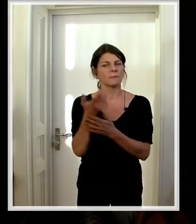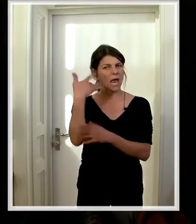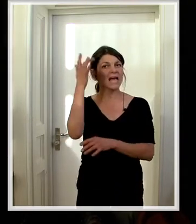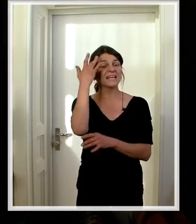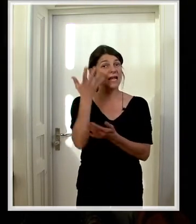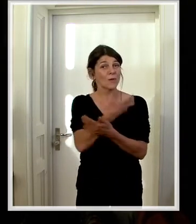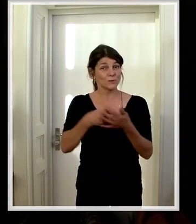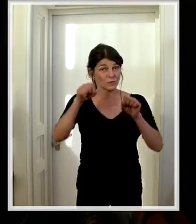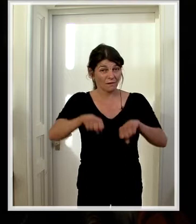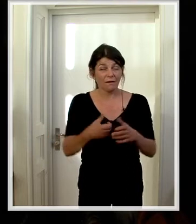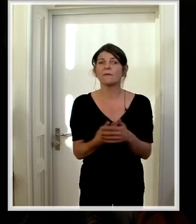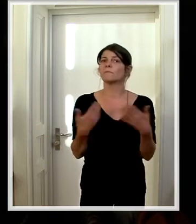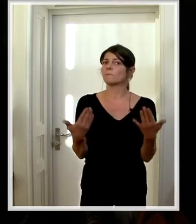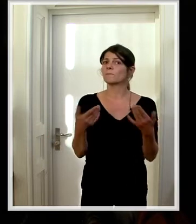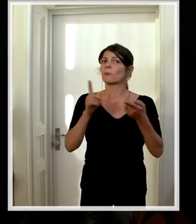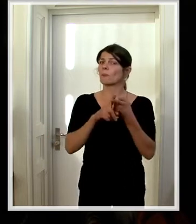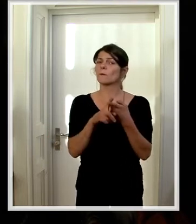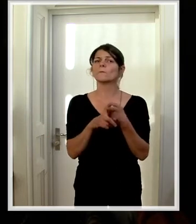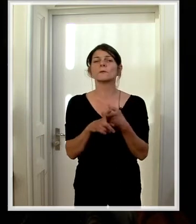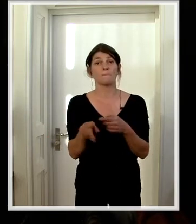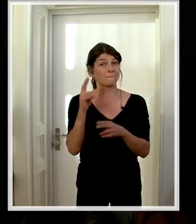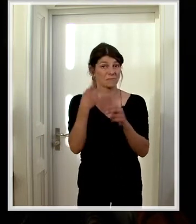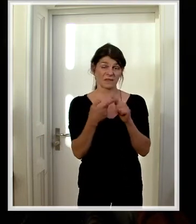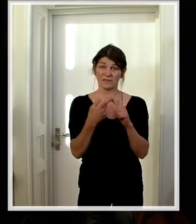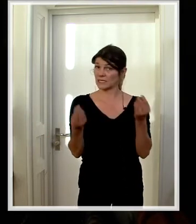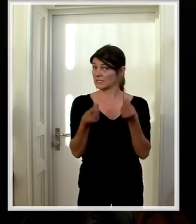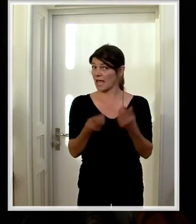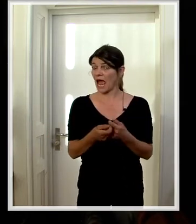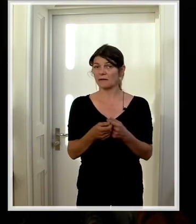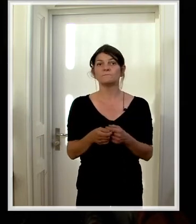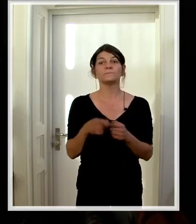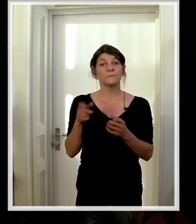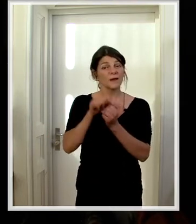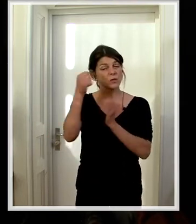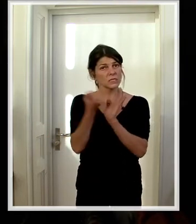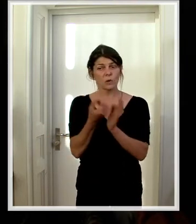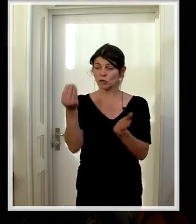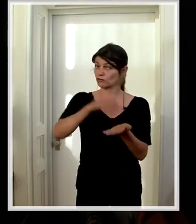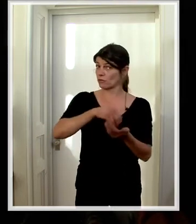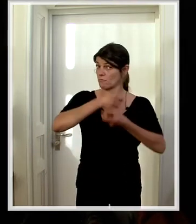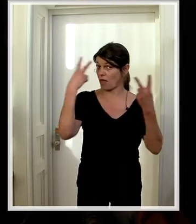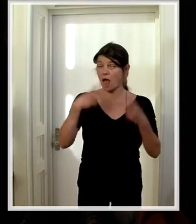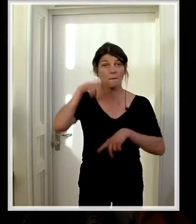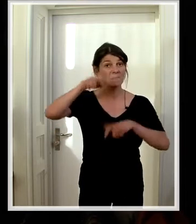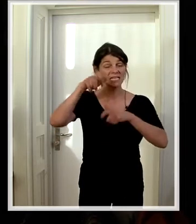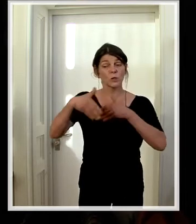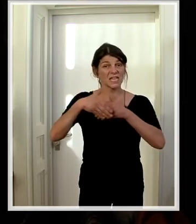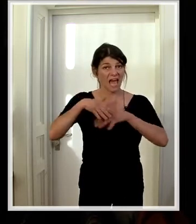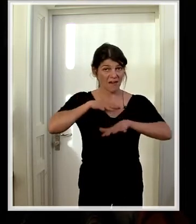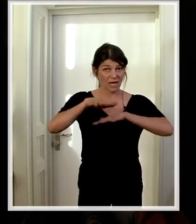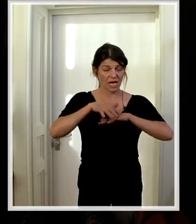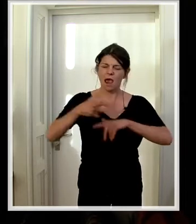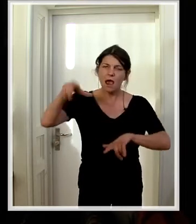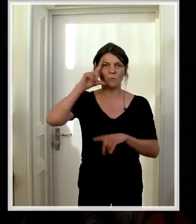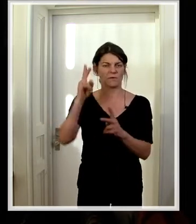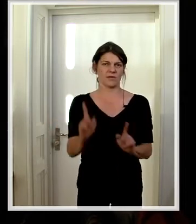genutzt werden kann. Und das Zweite ist, in der Konzession steht ganz klar drin, der Personennahverkehr hat